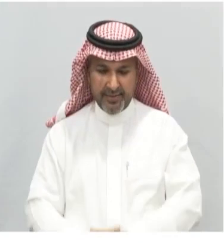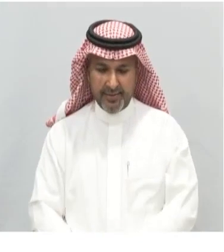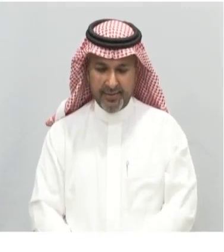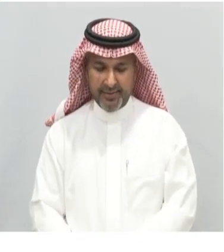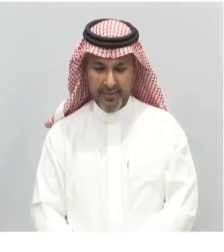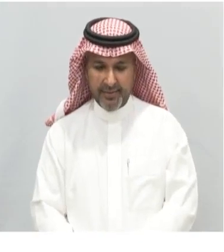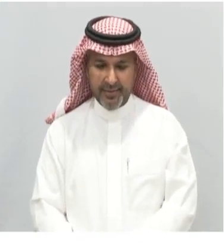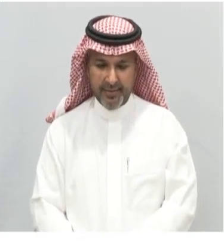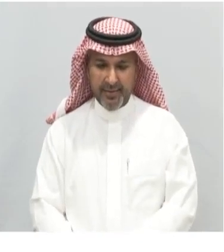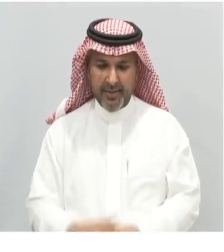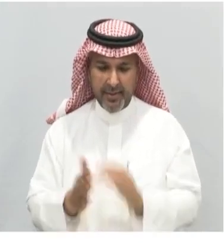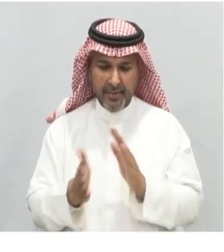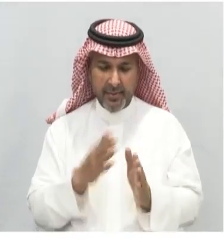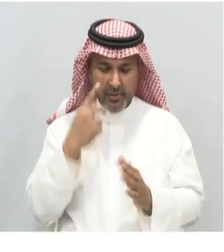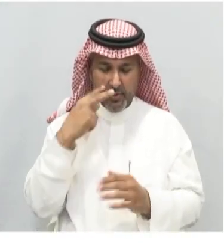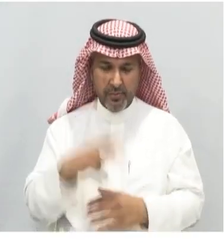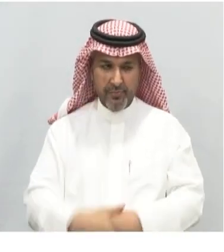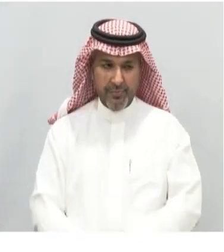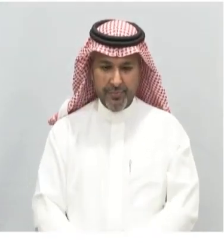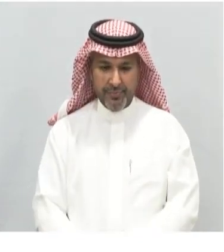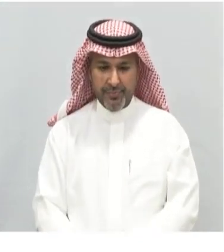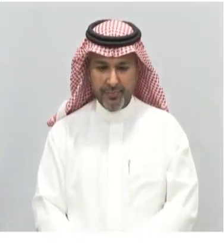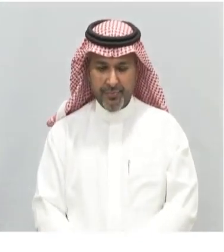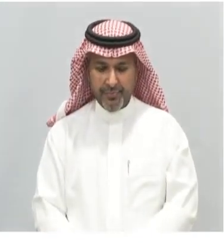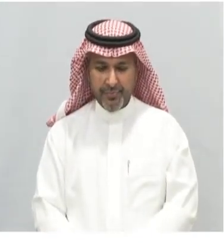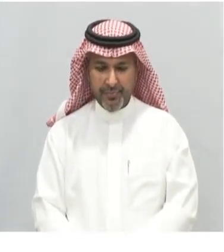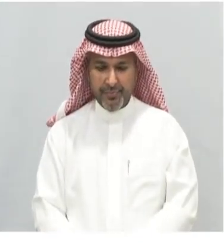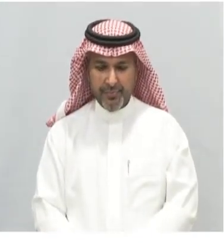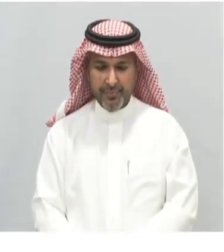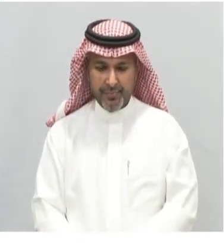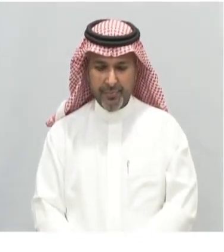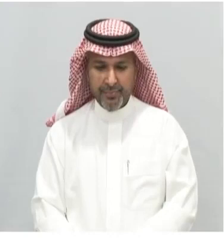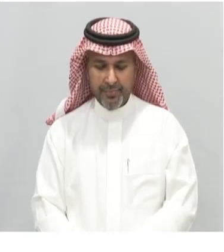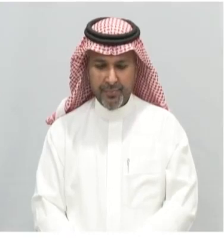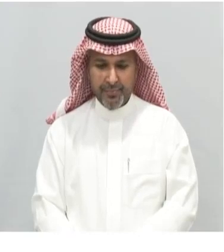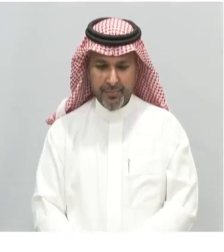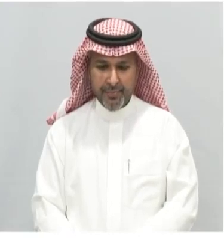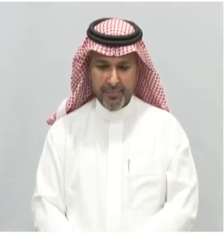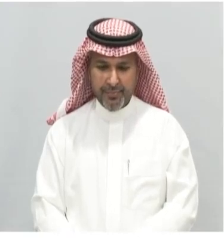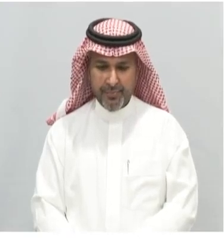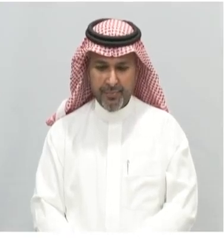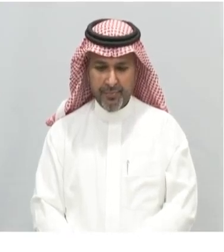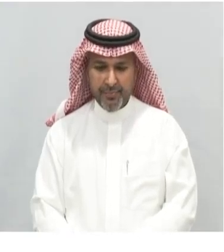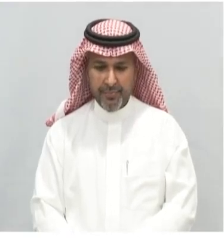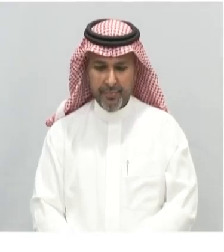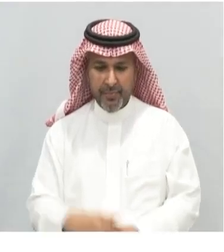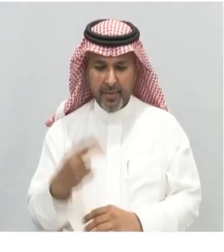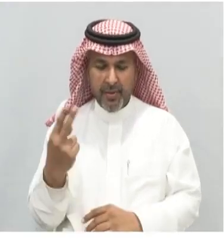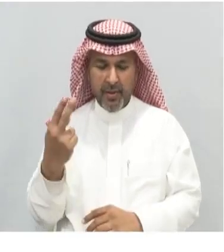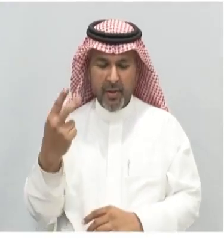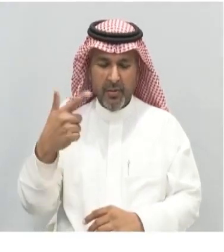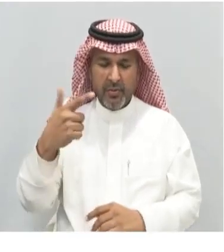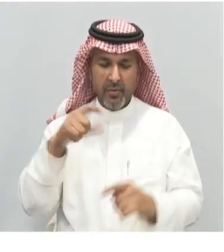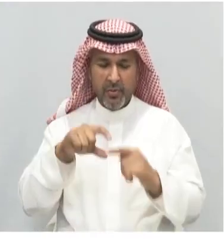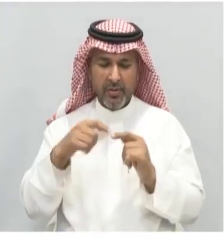السؤال العاشر الان ننتقل واياكم الى سؤال رقم 11 72 تقسي 9 ماذا